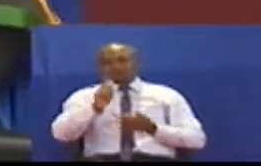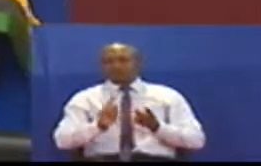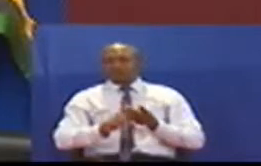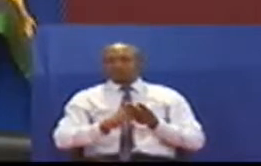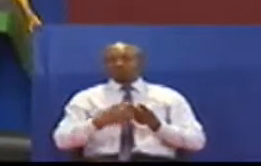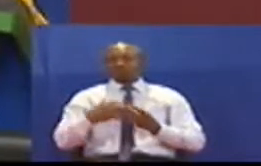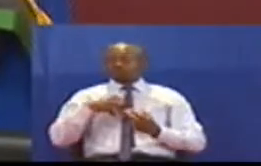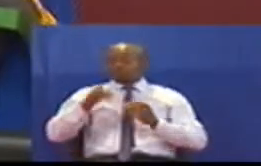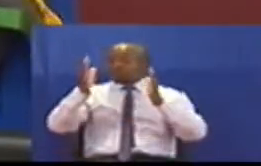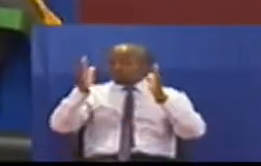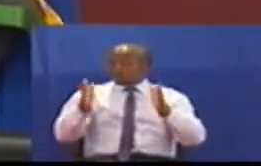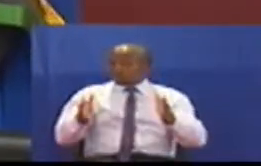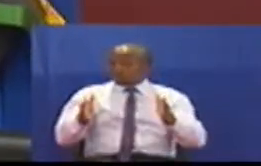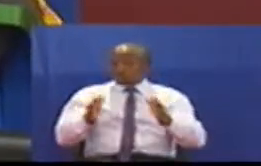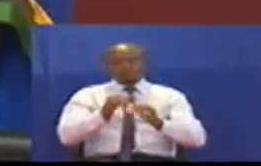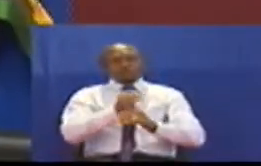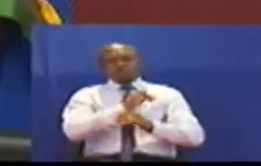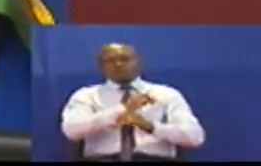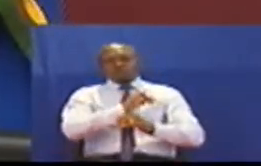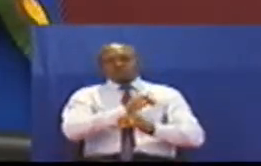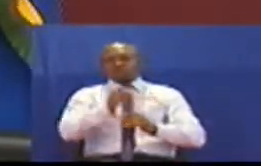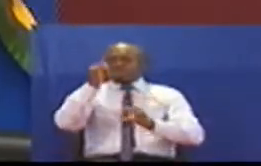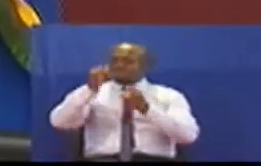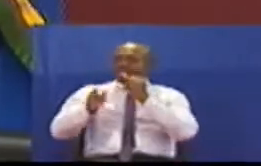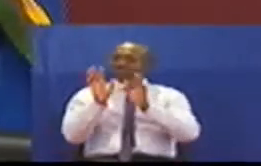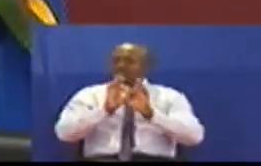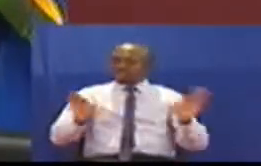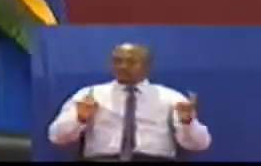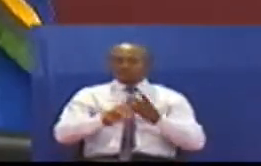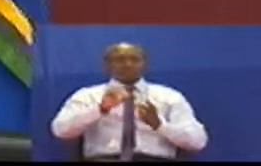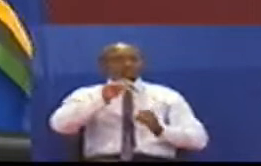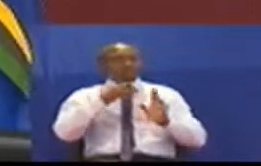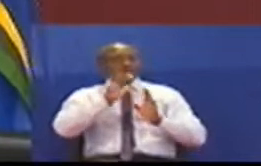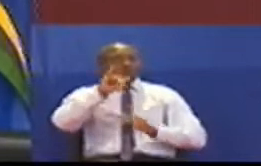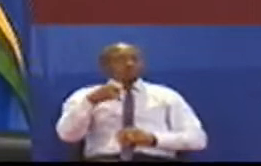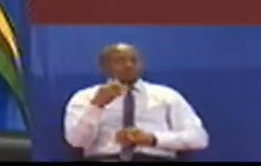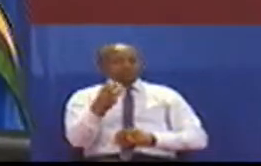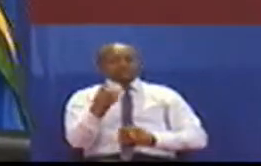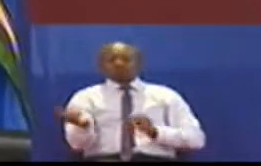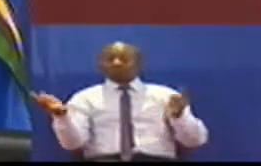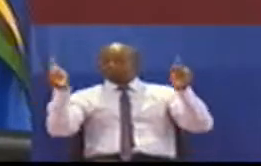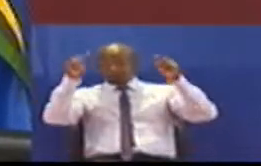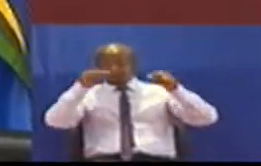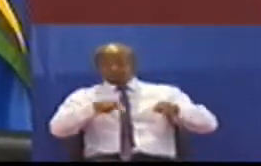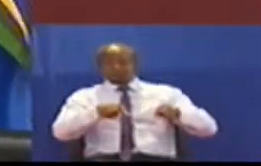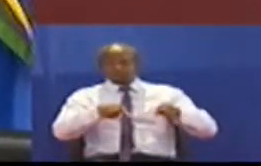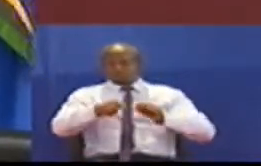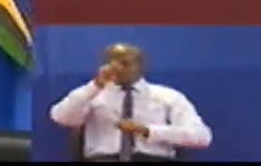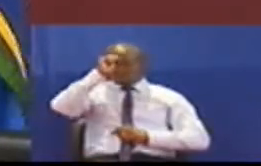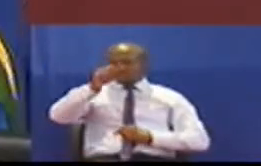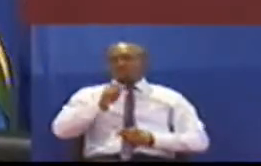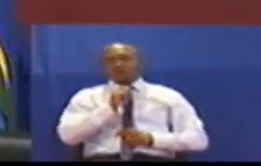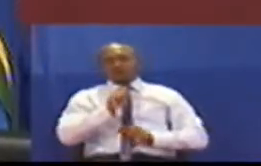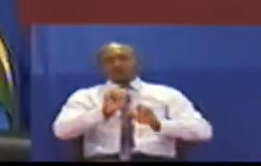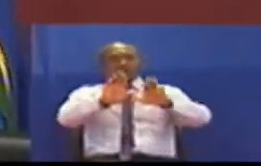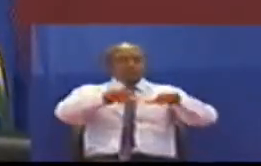mkuu, weekend njema, ili Jumatatu tuje tuhitimishe hapa. Waheshimiwa wabunge,